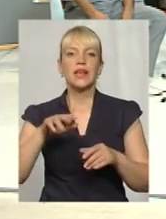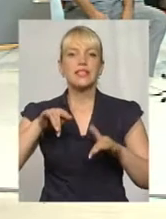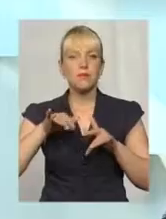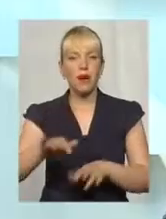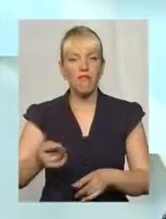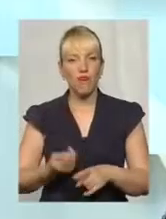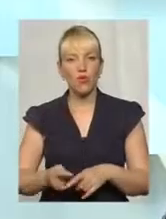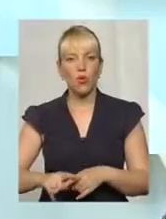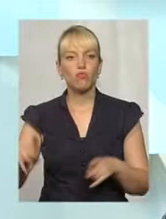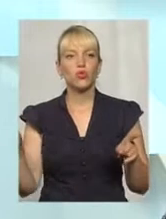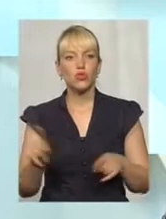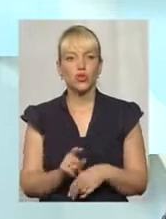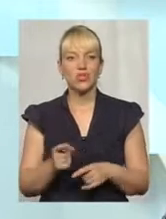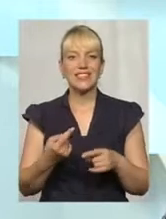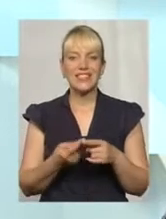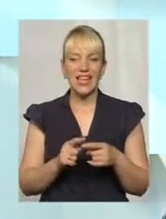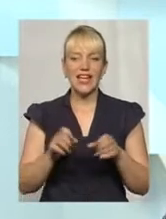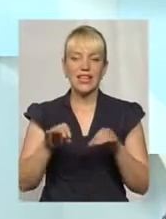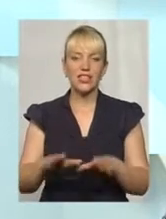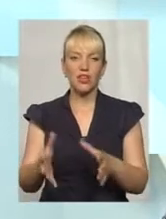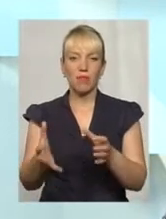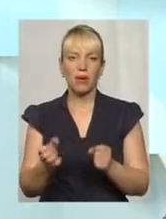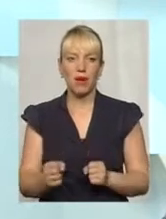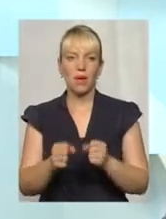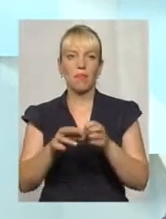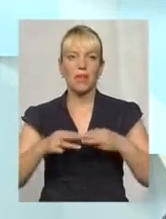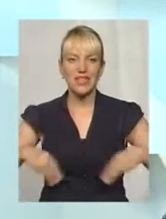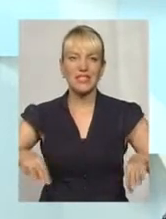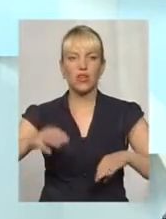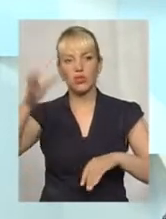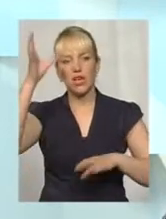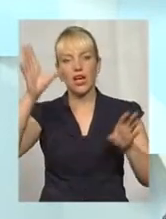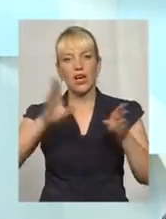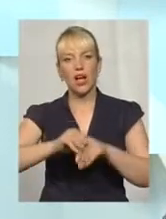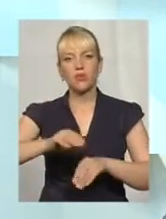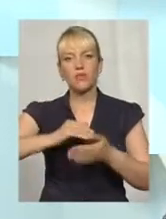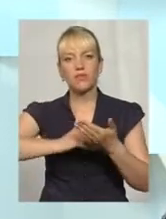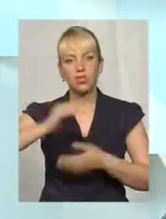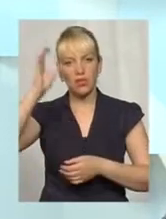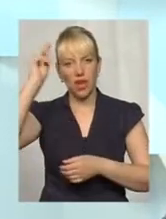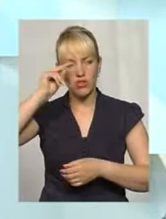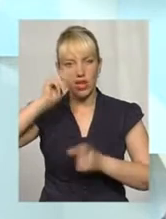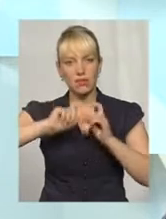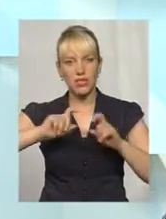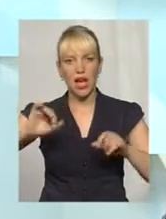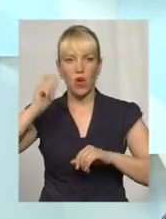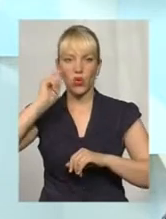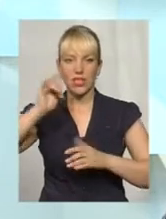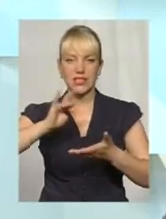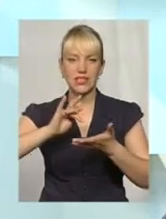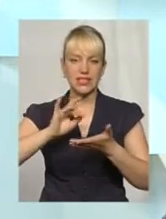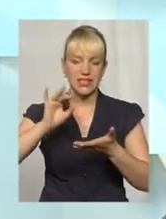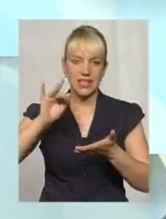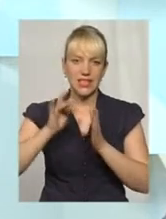що дане рішення приймає Міністерство освіти разом із вищими навчальними закладами, а Українському центру